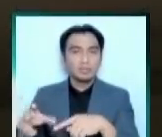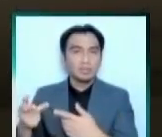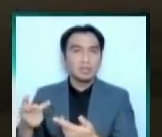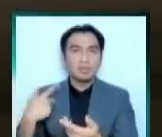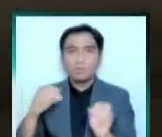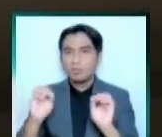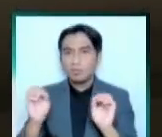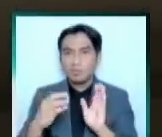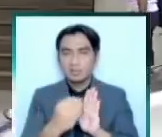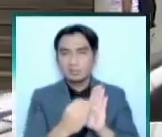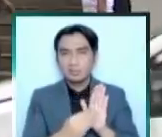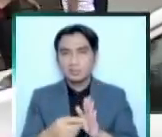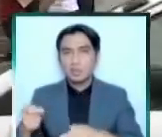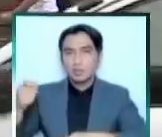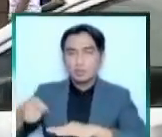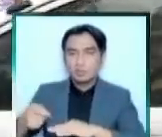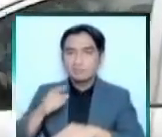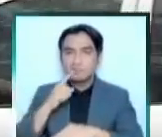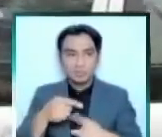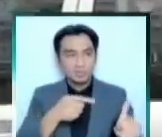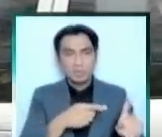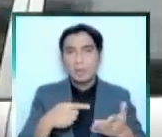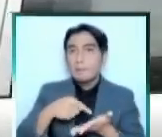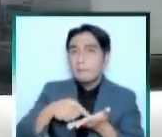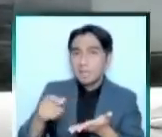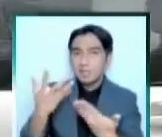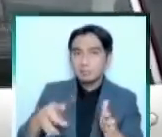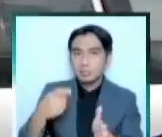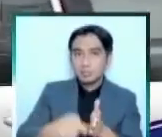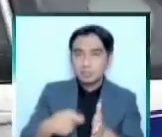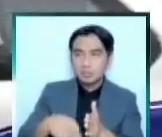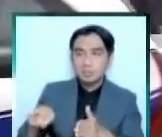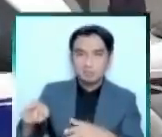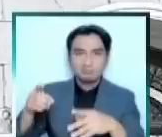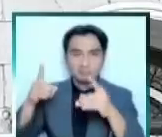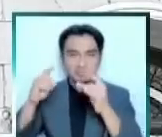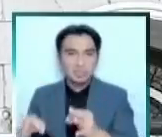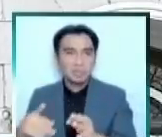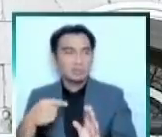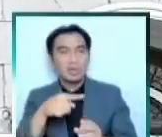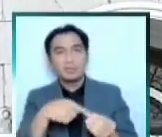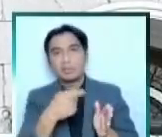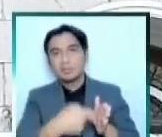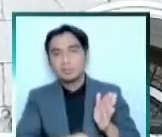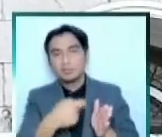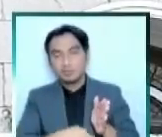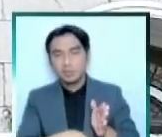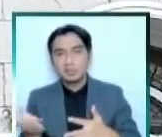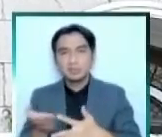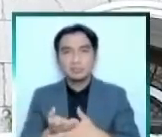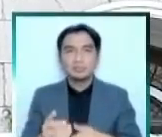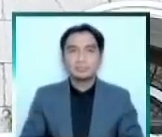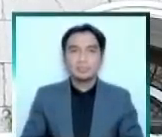ang korte na binayaran na ni Marcos ang mga bayaring itinakda ng korte sa kanyang tax case. Sa isinumiteng memorandum ng